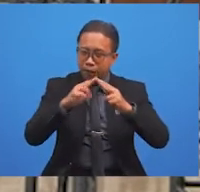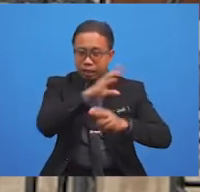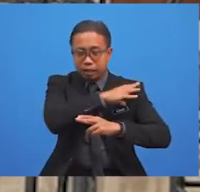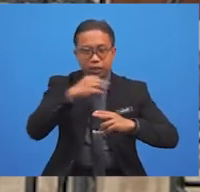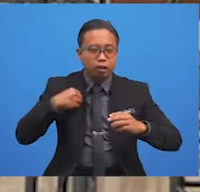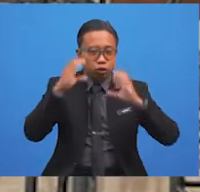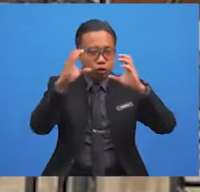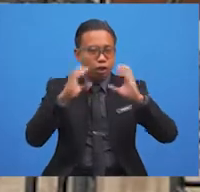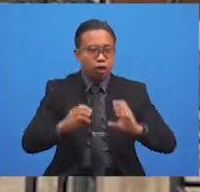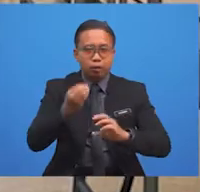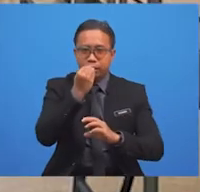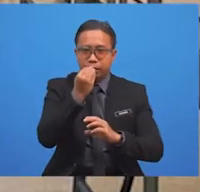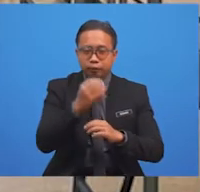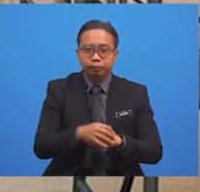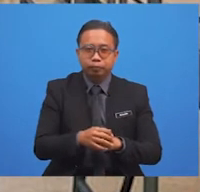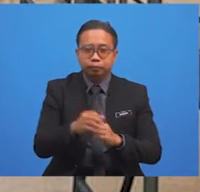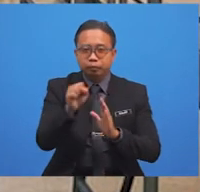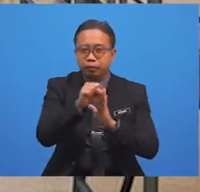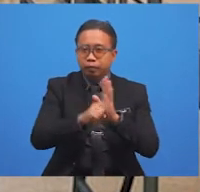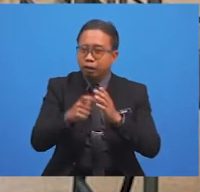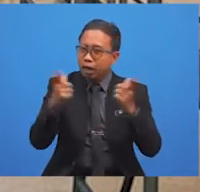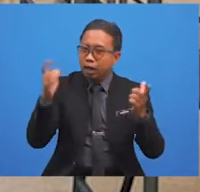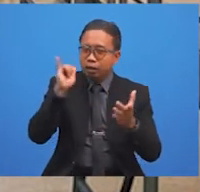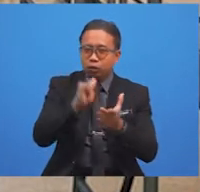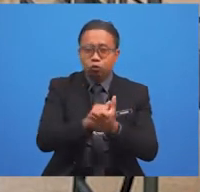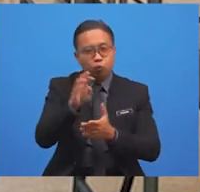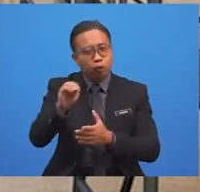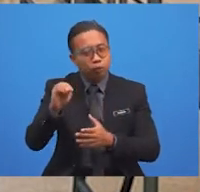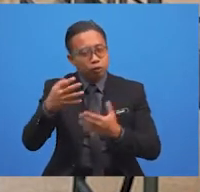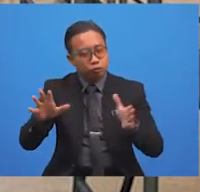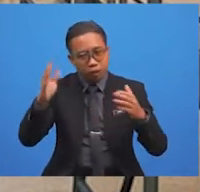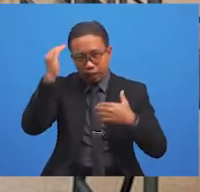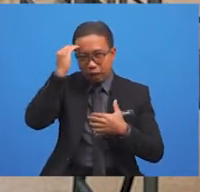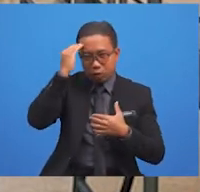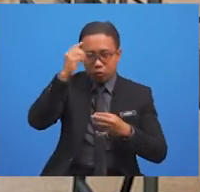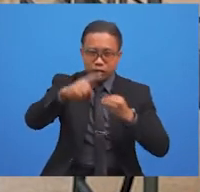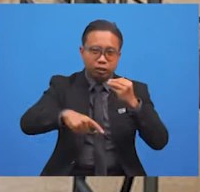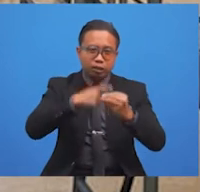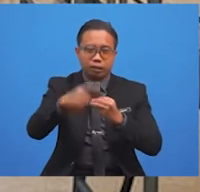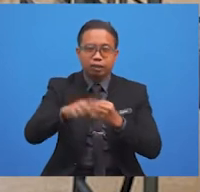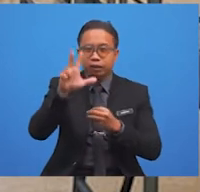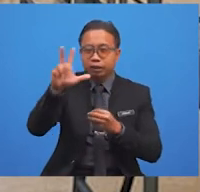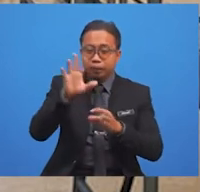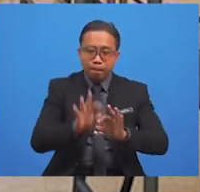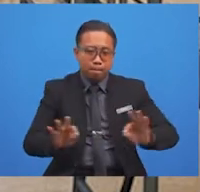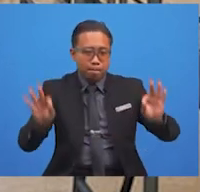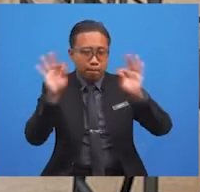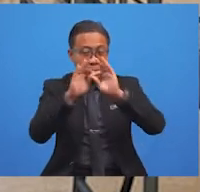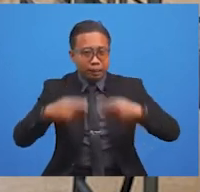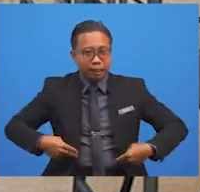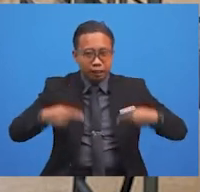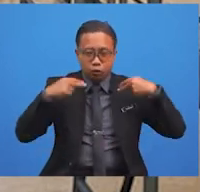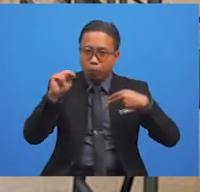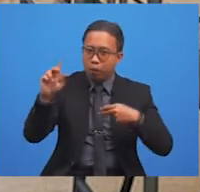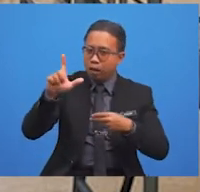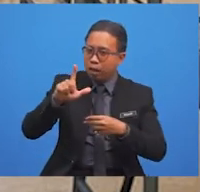cara pemakanannya. Selain itu, murid-murid juga telah mengetahui tentang 3 kepentingan hidupan